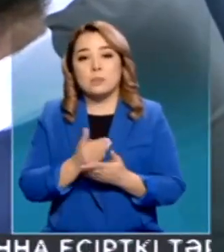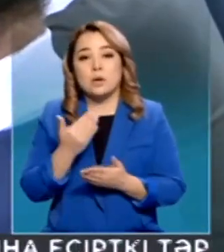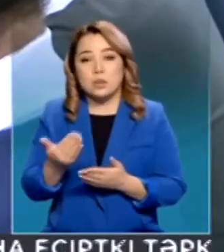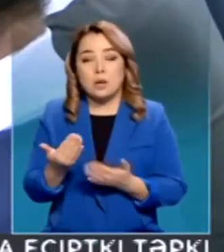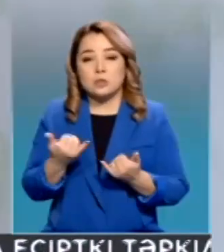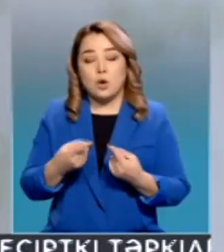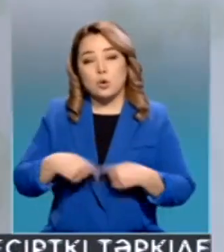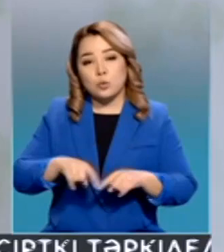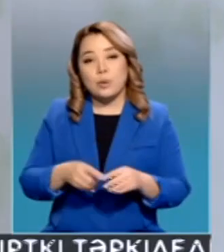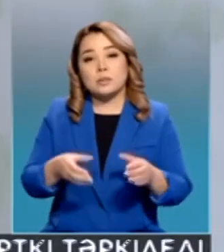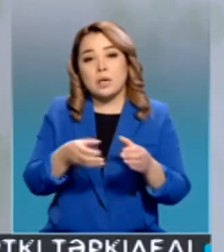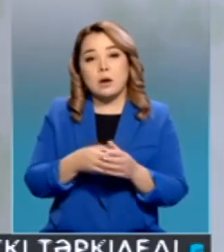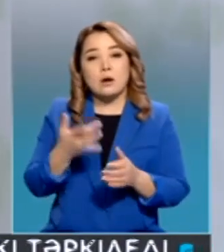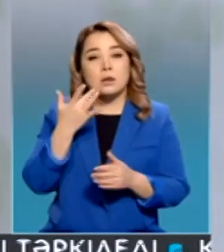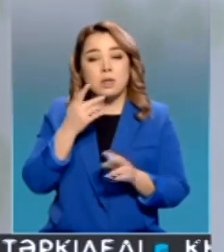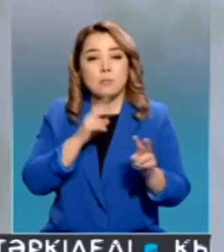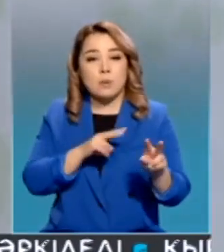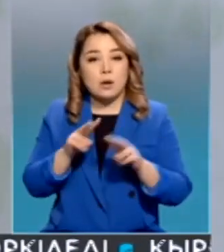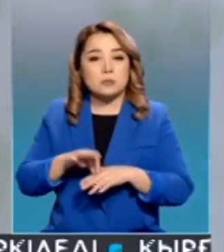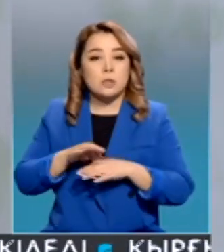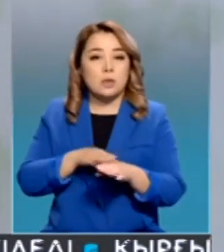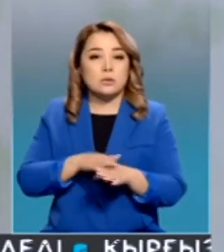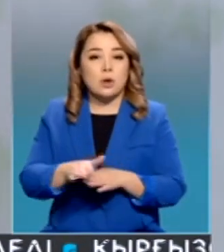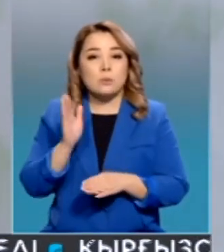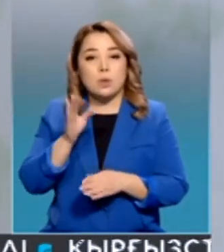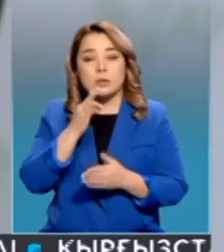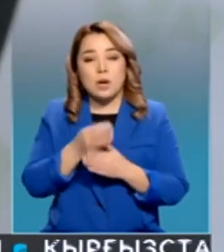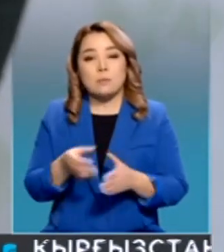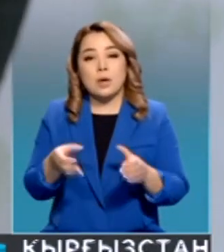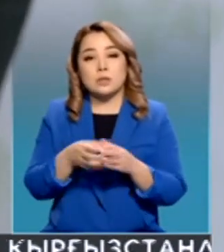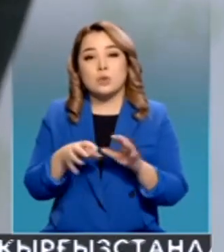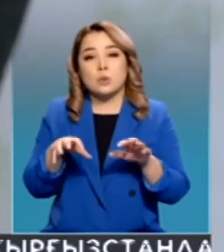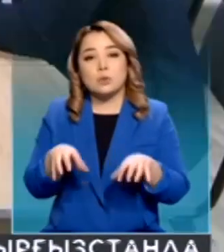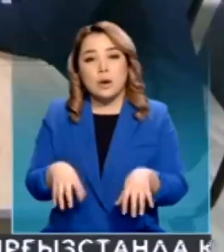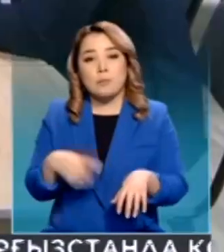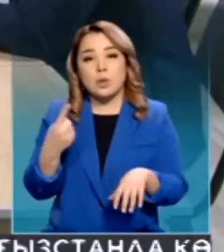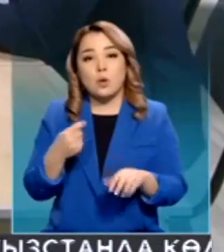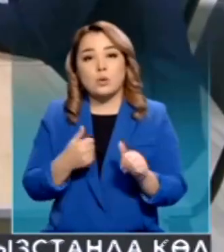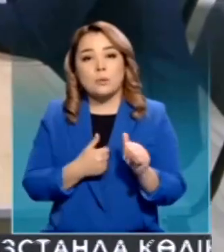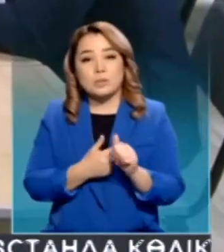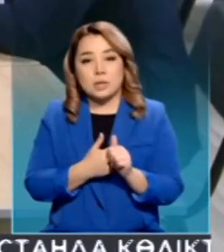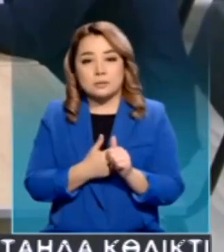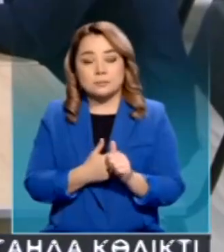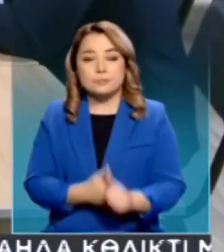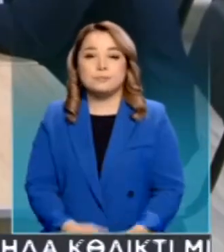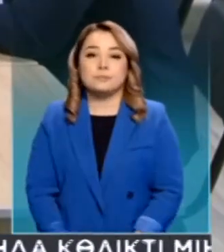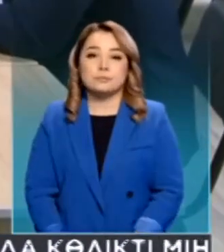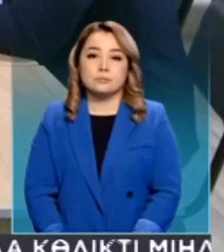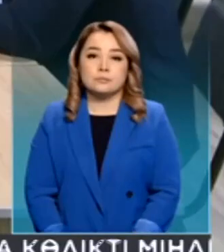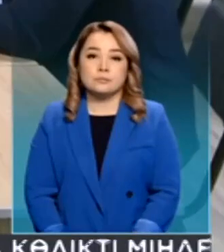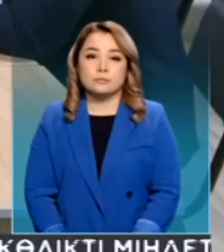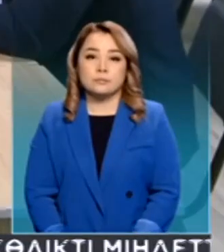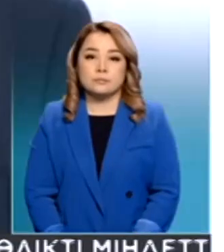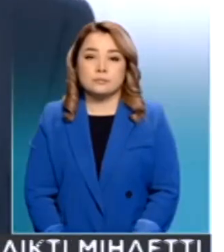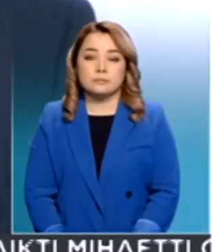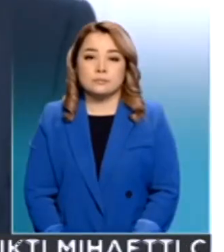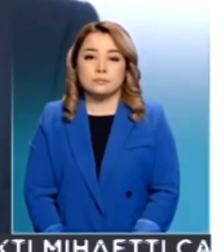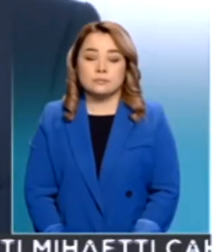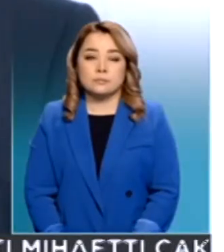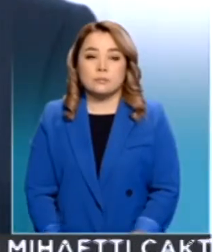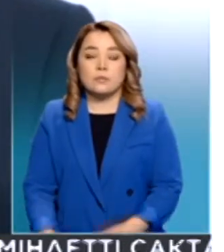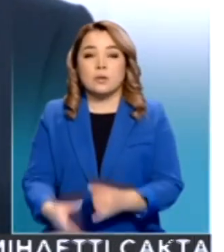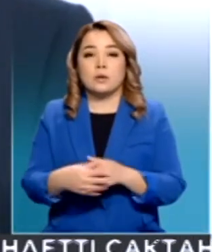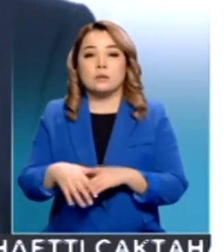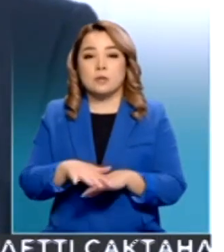жұмысы ұйым тарапынан үнемі бақылауда болады, дейді партия төрағасының бірінші орынбасары. Біз шалғай